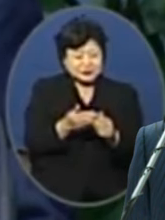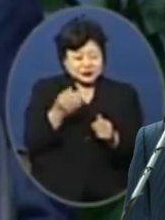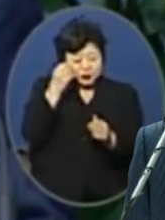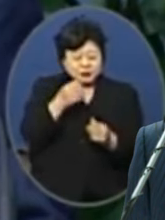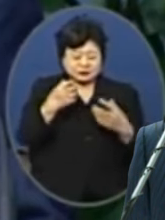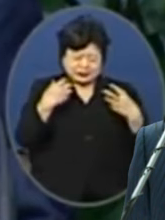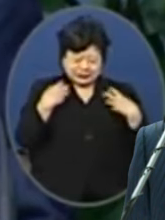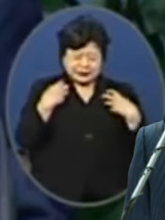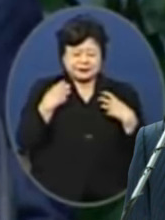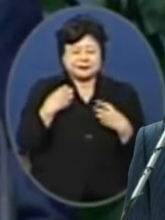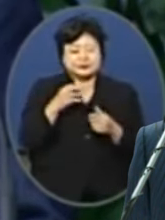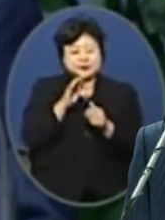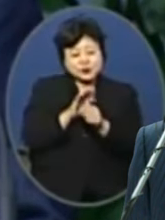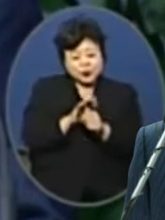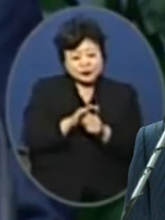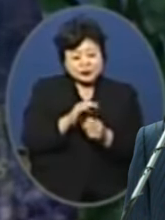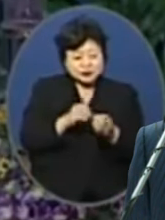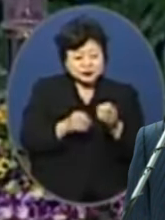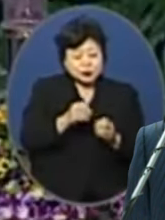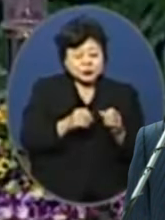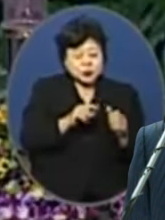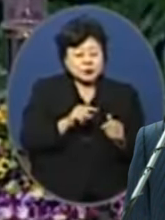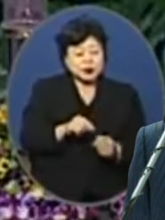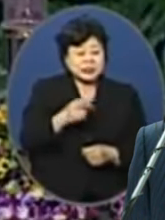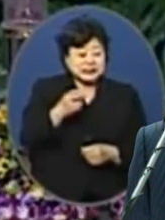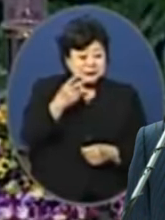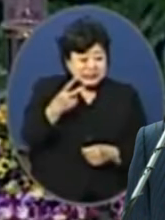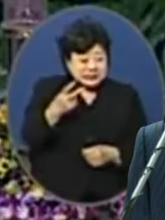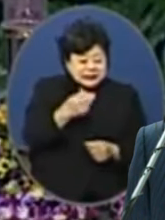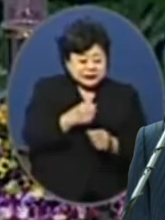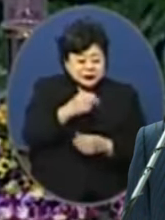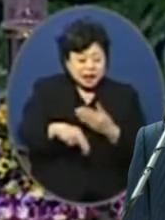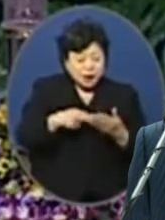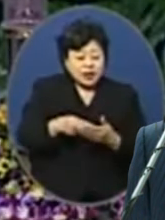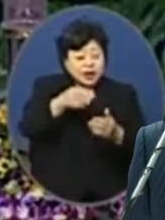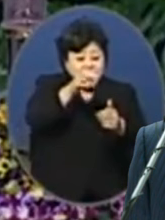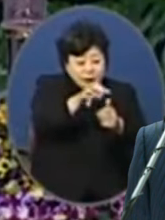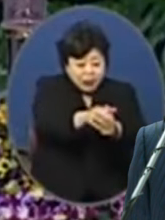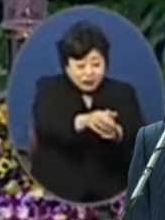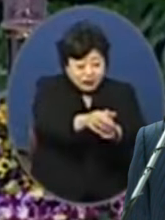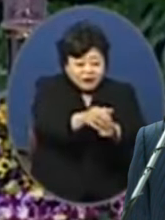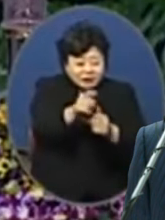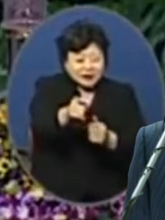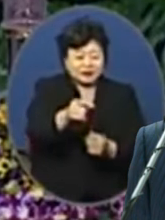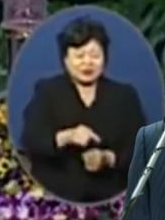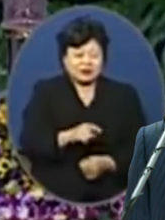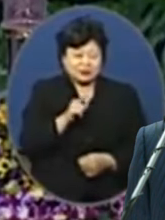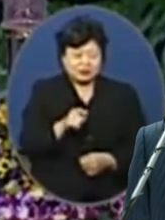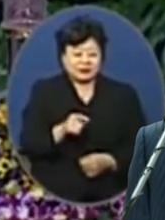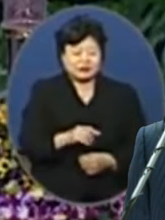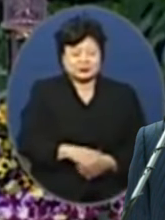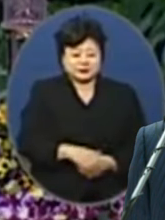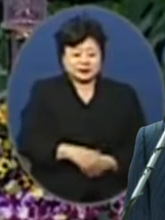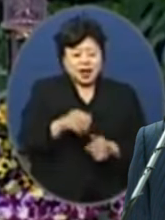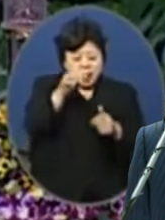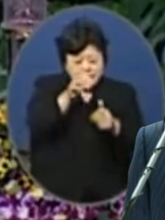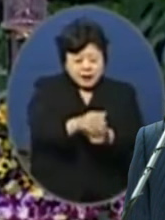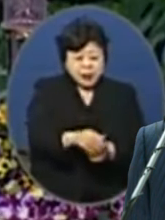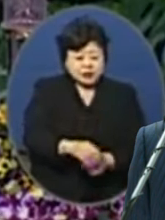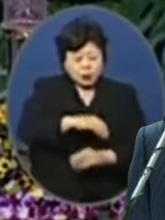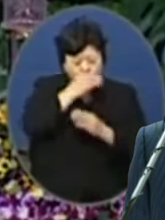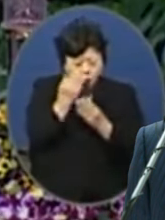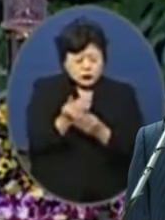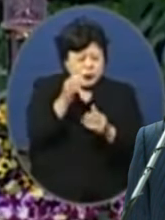책임져 주신다는 것입니다 시편 55편 22절에 내 짐을 야게 맡기라 맡기라는 것은 전